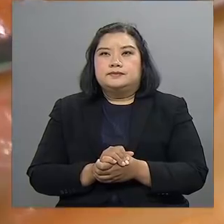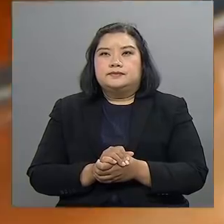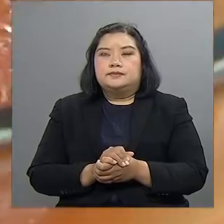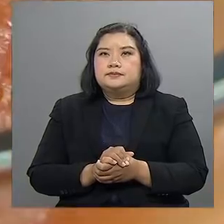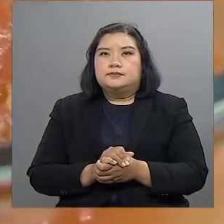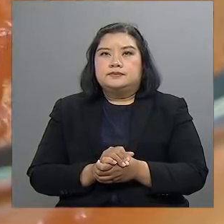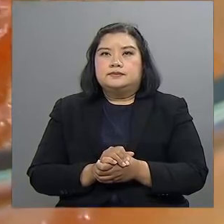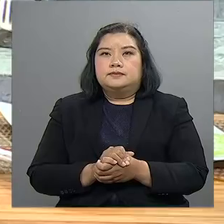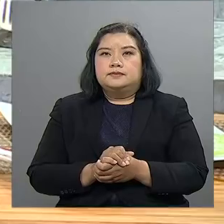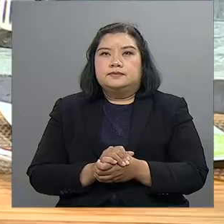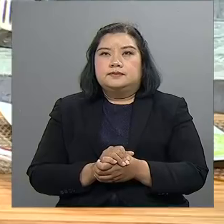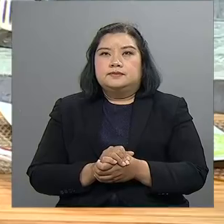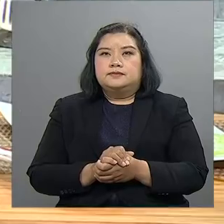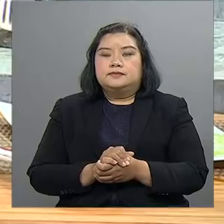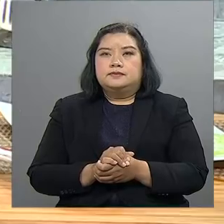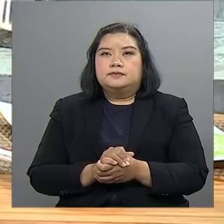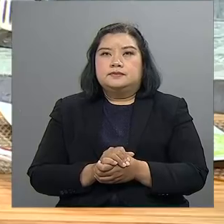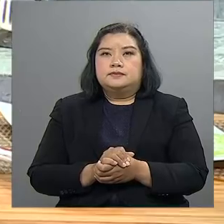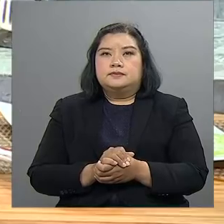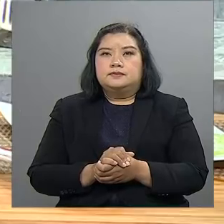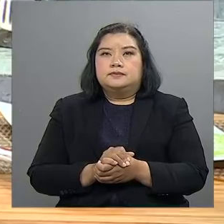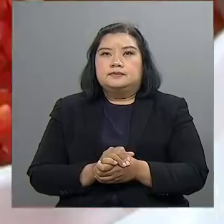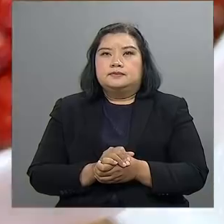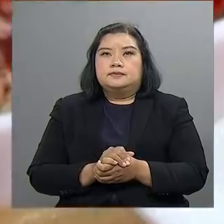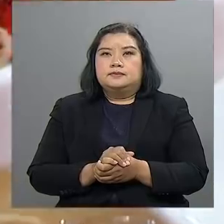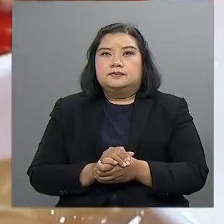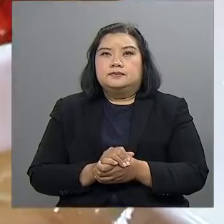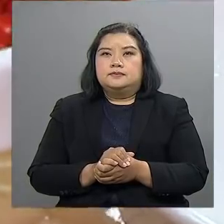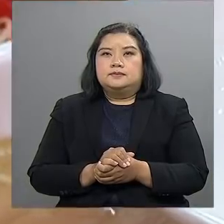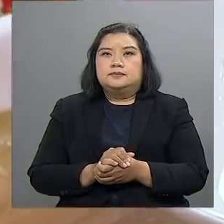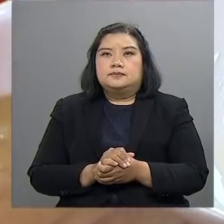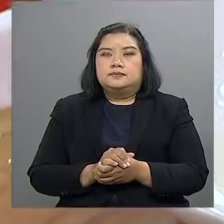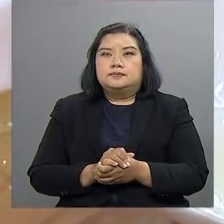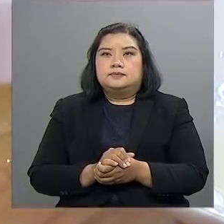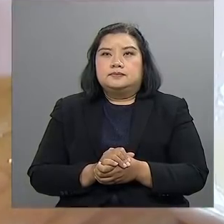หลังจากนั้นเราก็จะใส่สมุนไพรลงไปนะคะตะไคร้ค่ะ